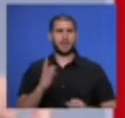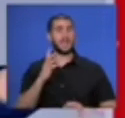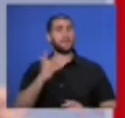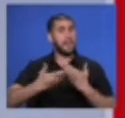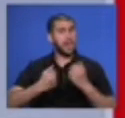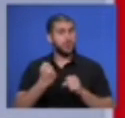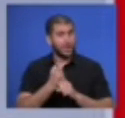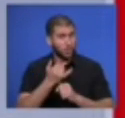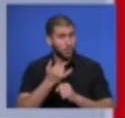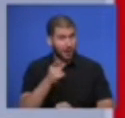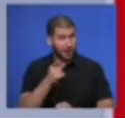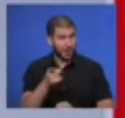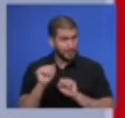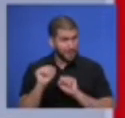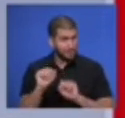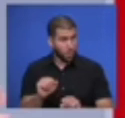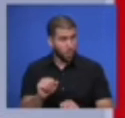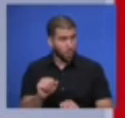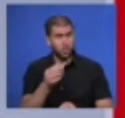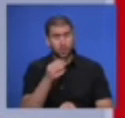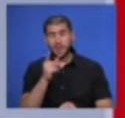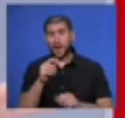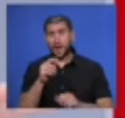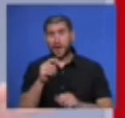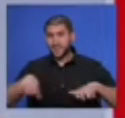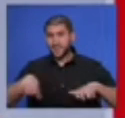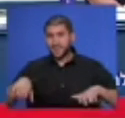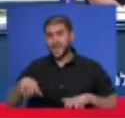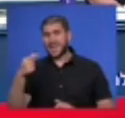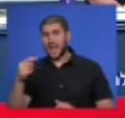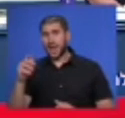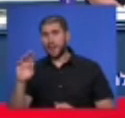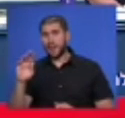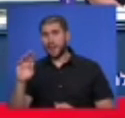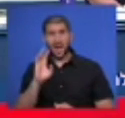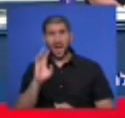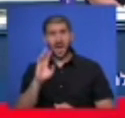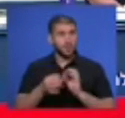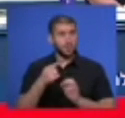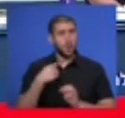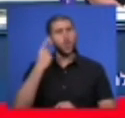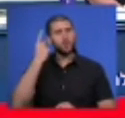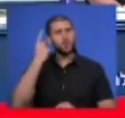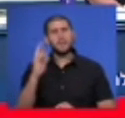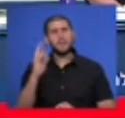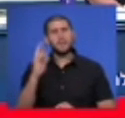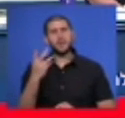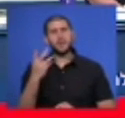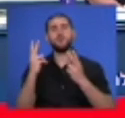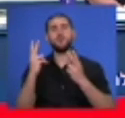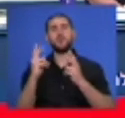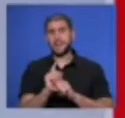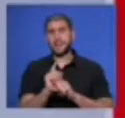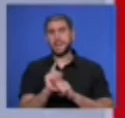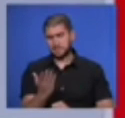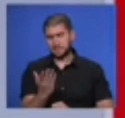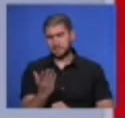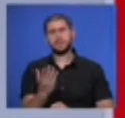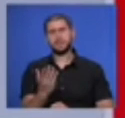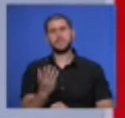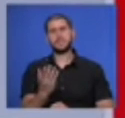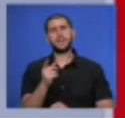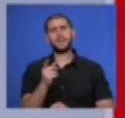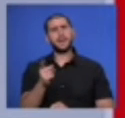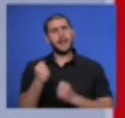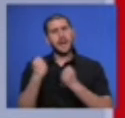אתם תתמכו בו? להפריד בין גלי בערב מייר על הפרקליטות? אני חושב שמה שיותר חשוב מזה, זה לחזק